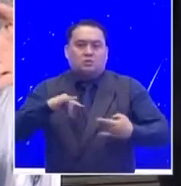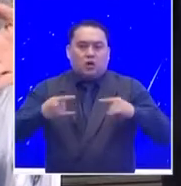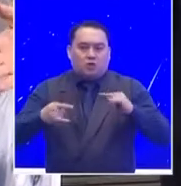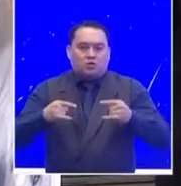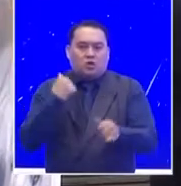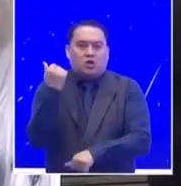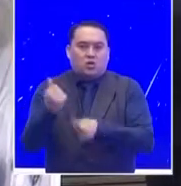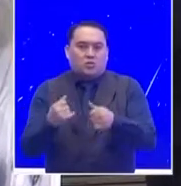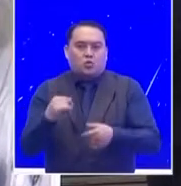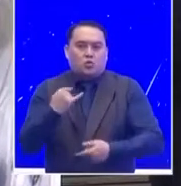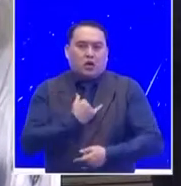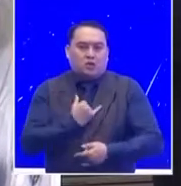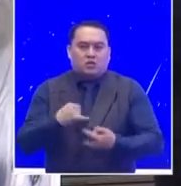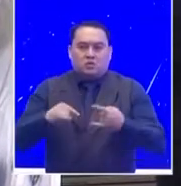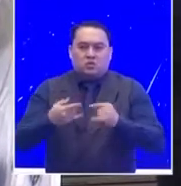использовать кирпич, у нас идет